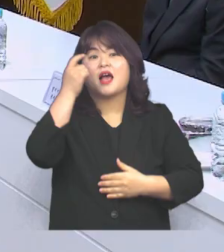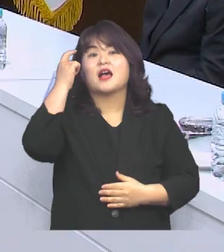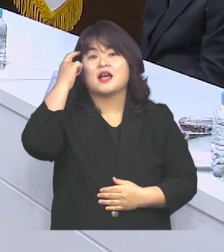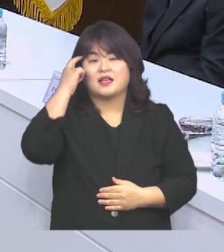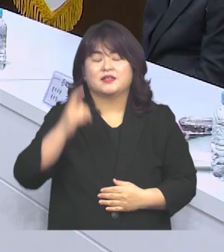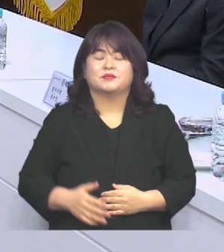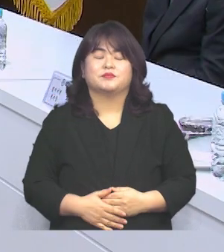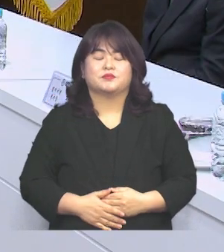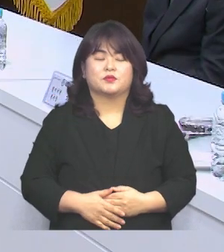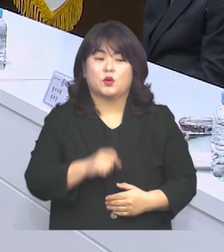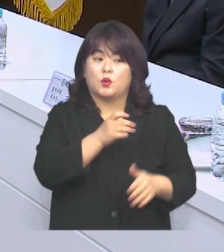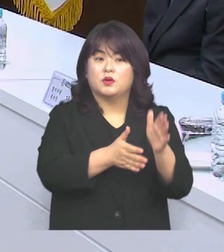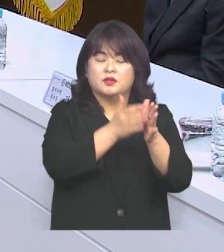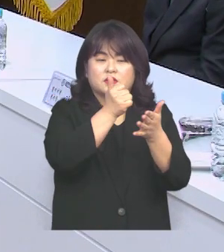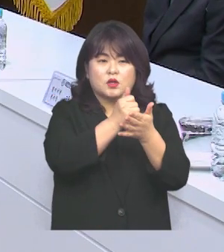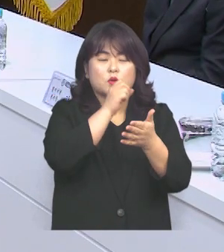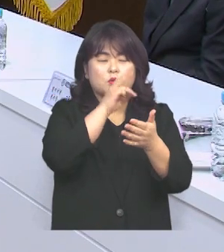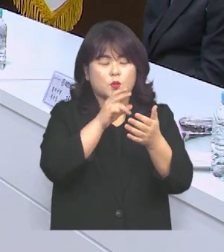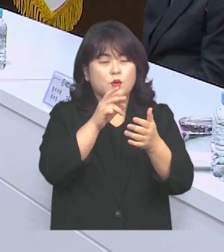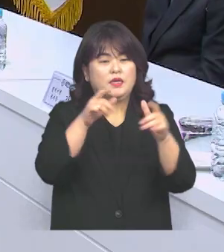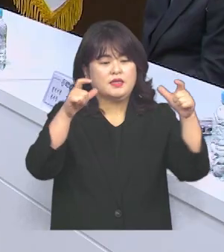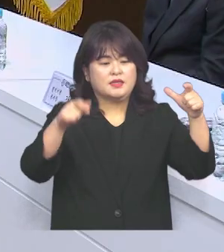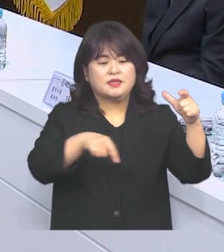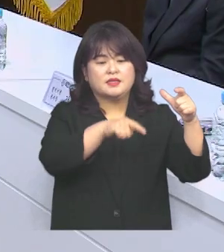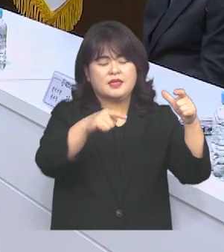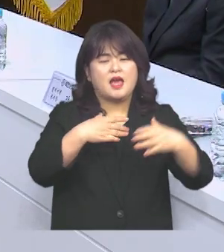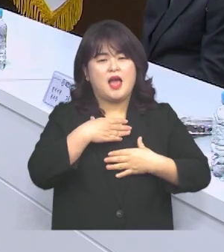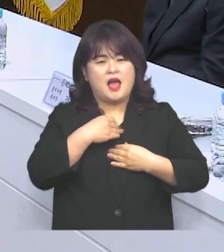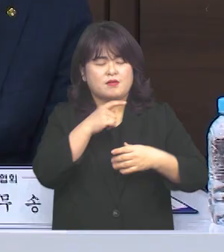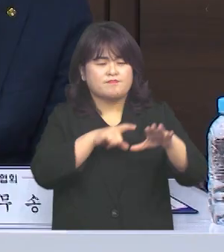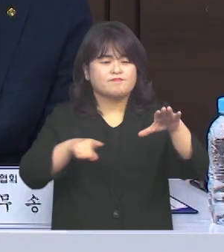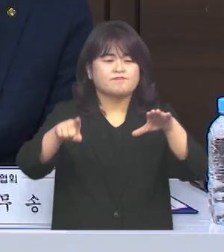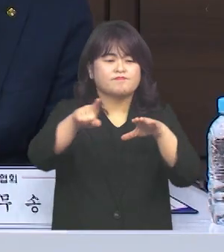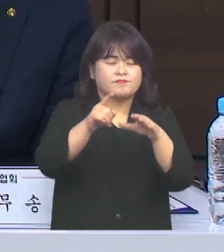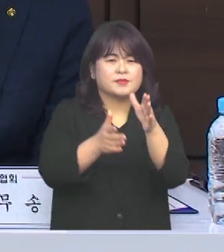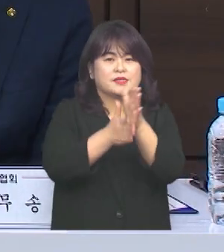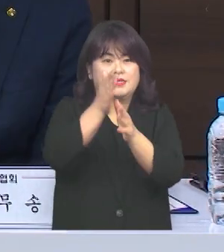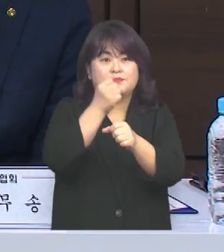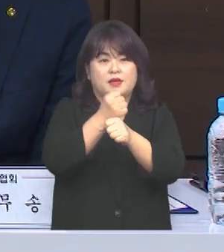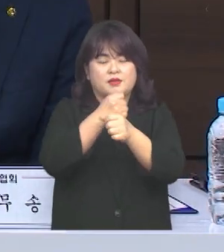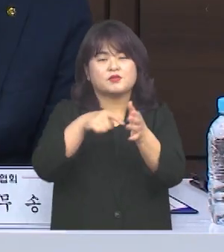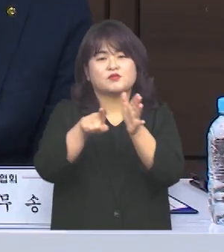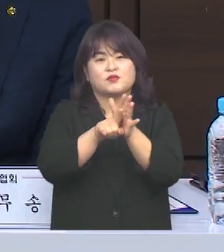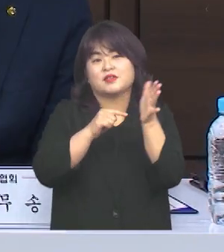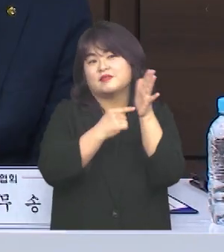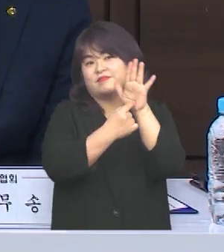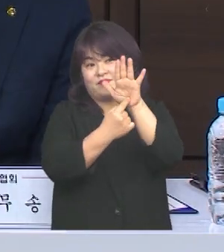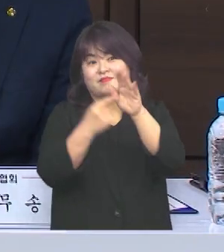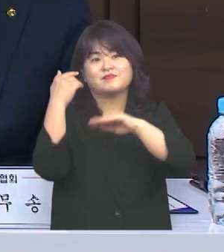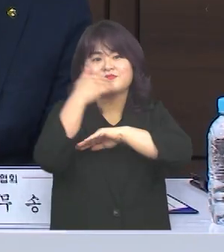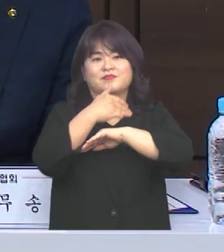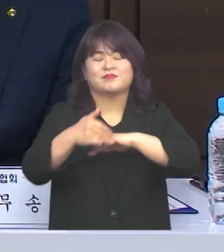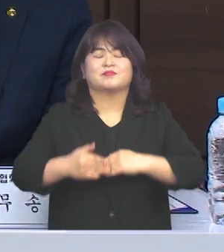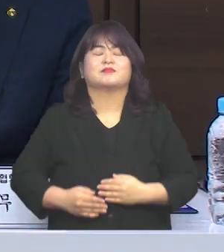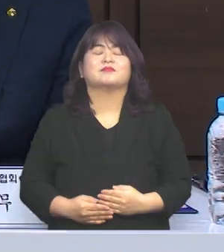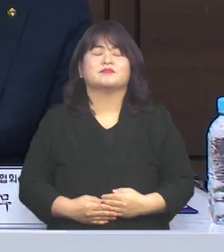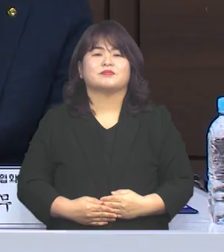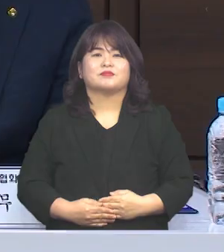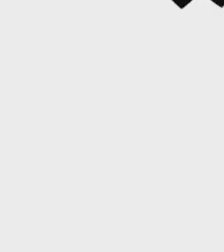합니다. 이 시장은 또 용인이 시민 안전 분야에서 선도적인 도시로 발전하도록 하겠다고